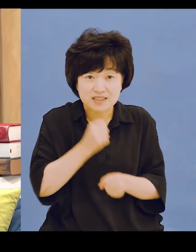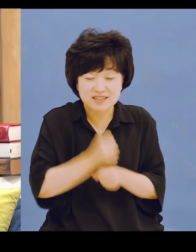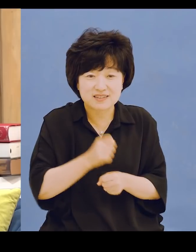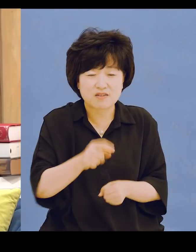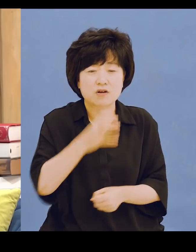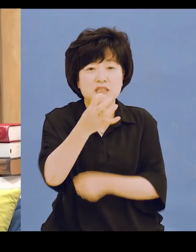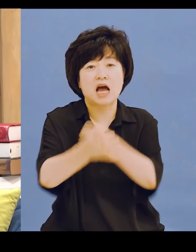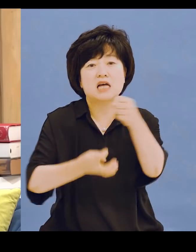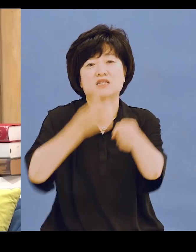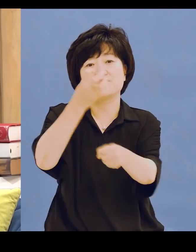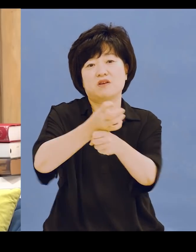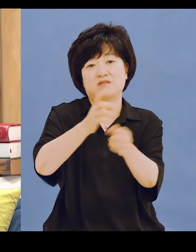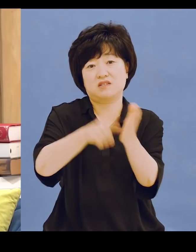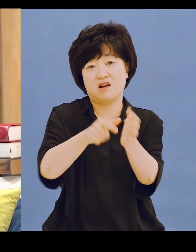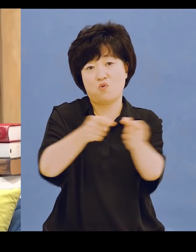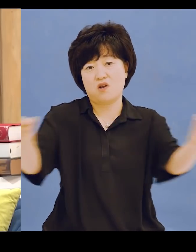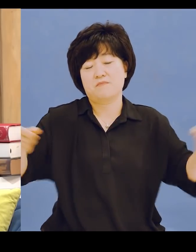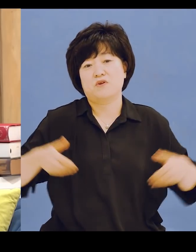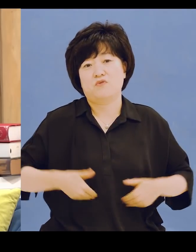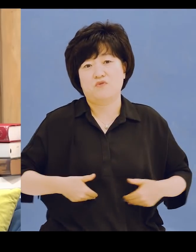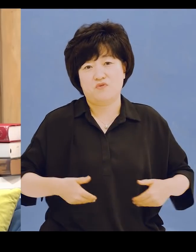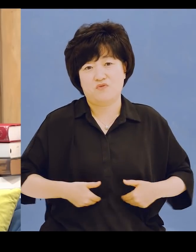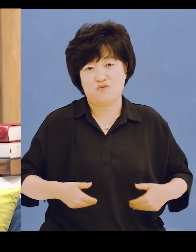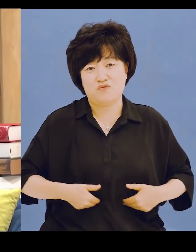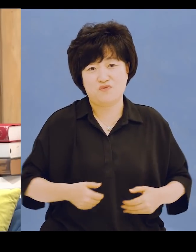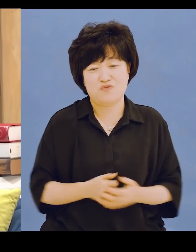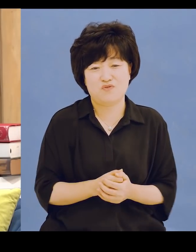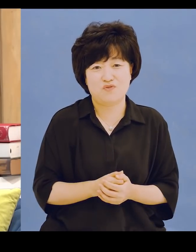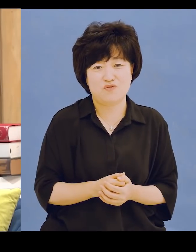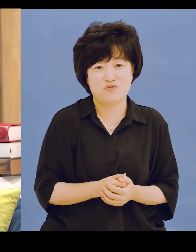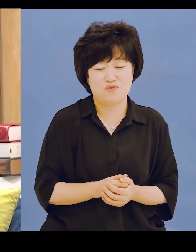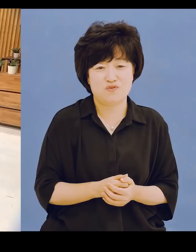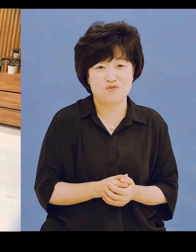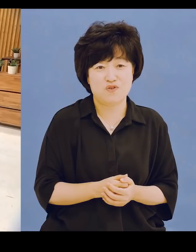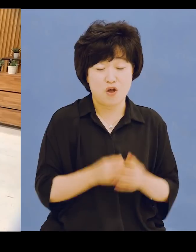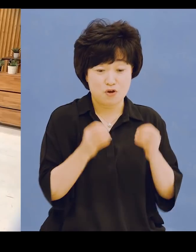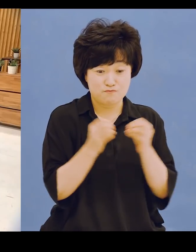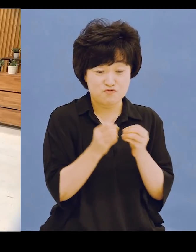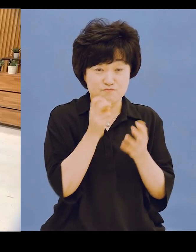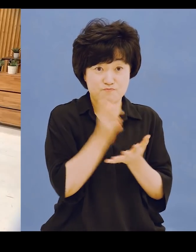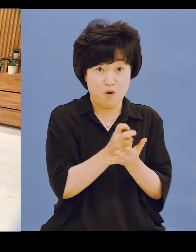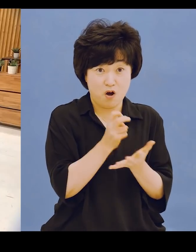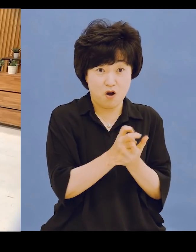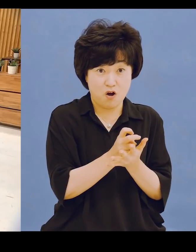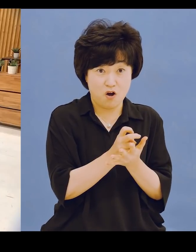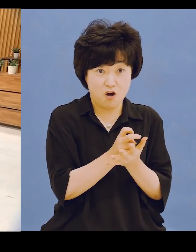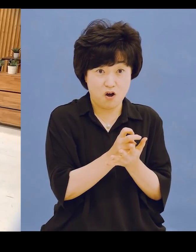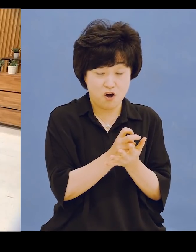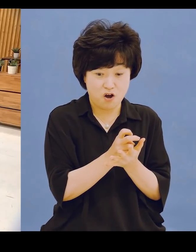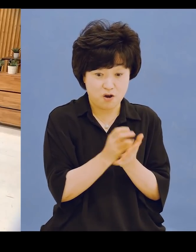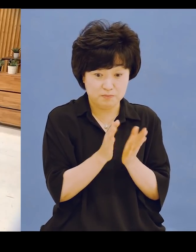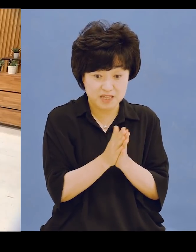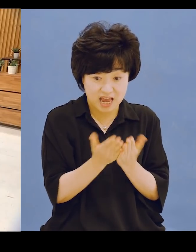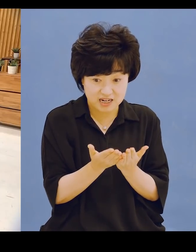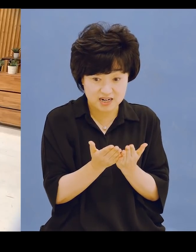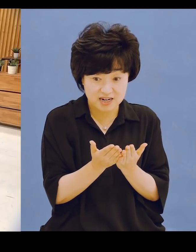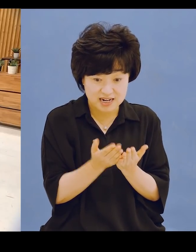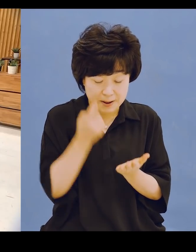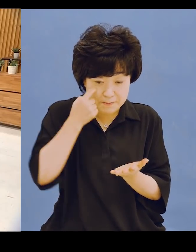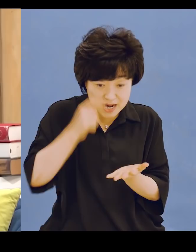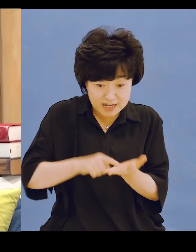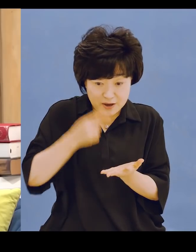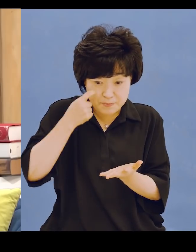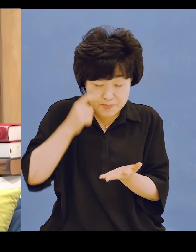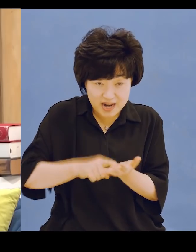예. 195가지의 문법 체계를 찾아냈죠. 그러니까 문법 체계를 찾아낸다는 말은 누구도 우리를 가르쳐 줄 수 없죠. 네.